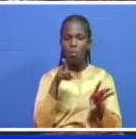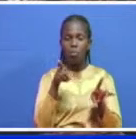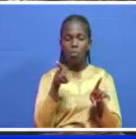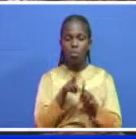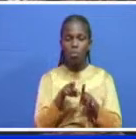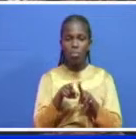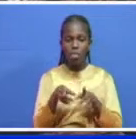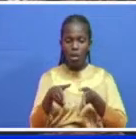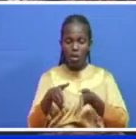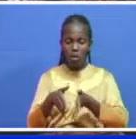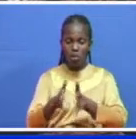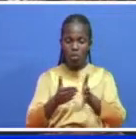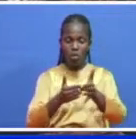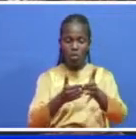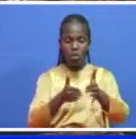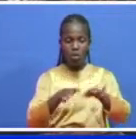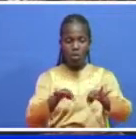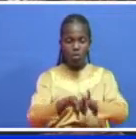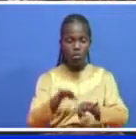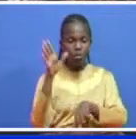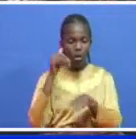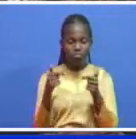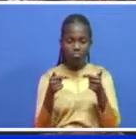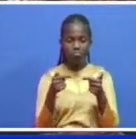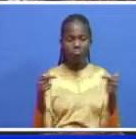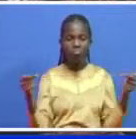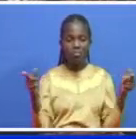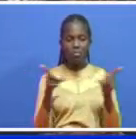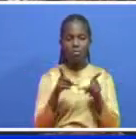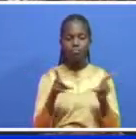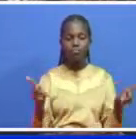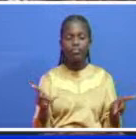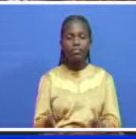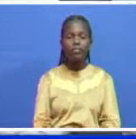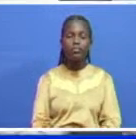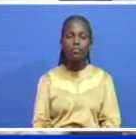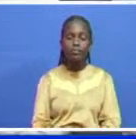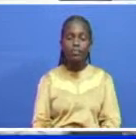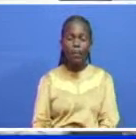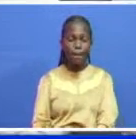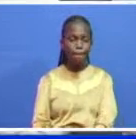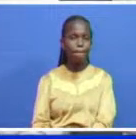kumana na angusa nisio sia kitheka. Boni motisia ni mwandi kuitua Mauvoo.